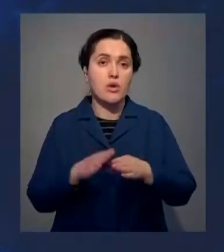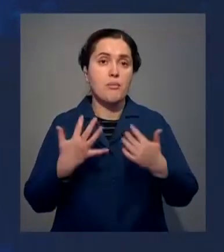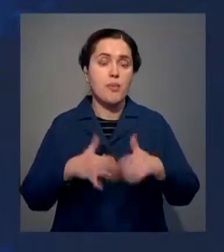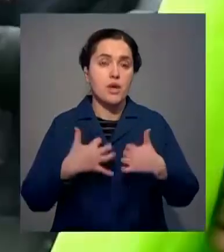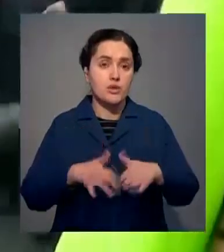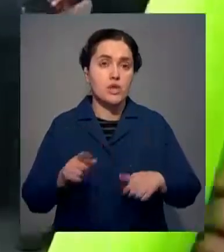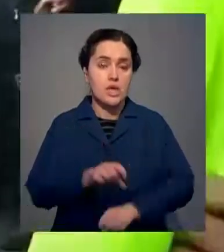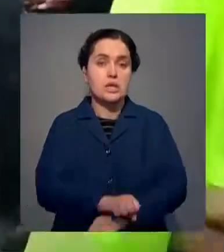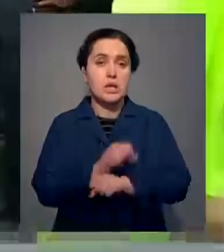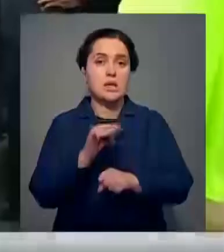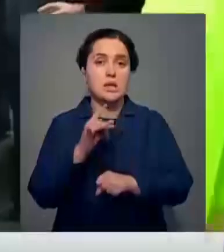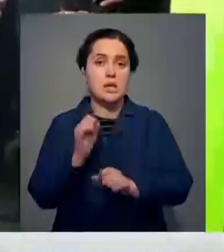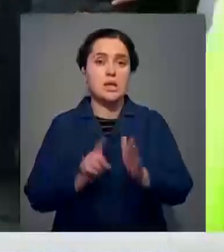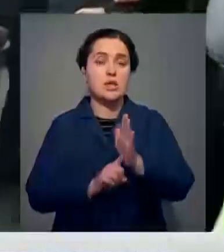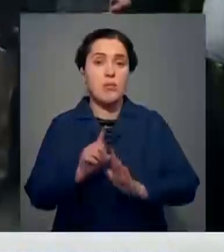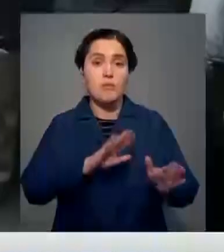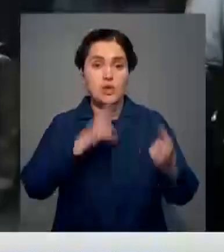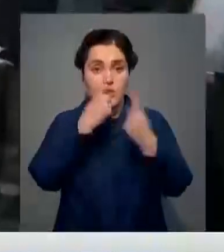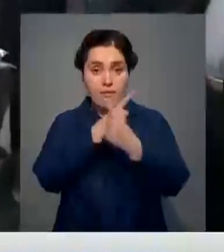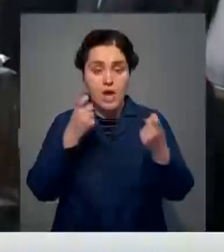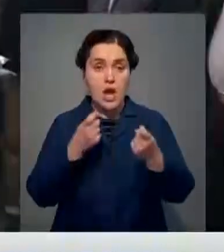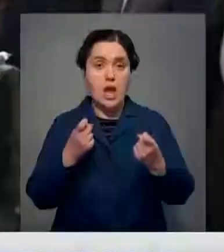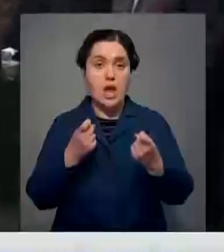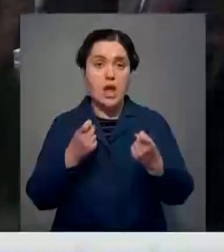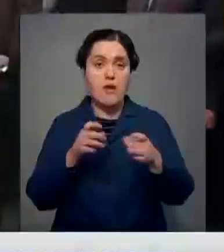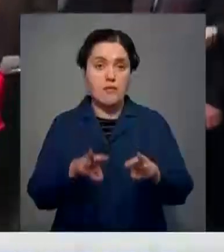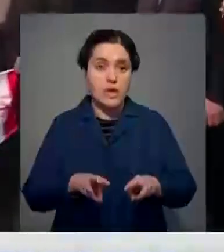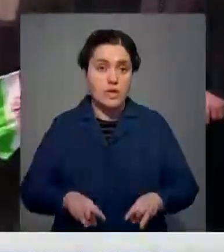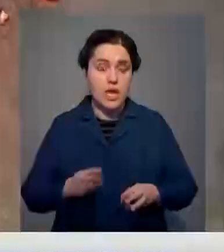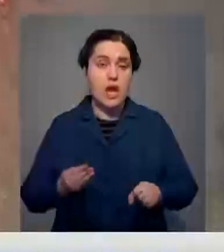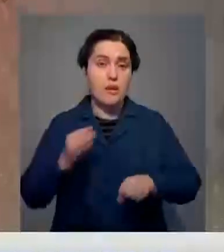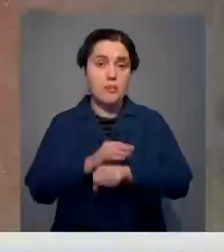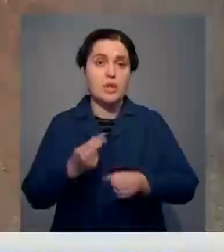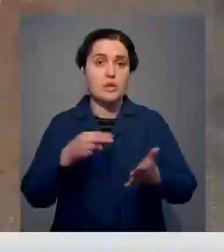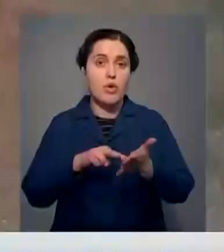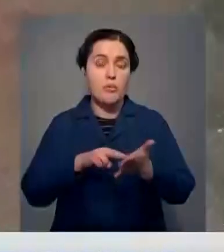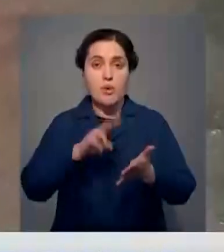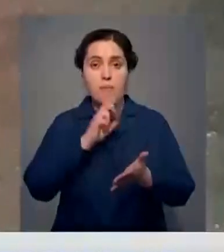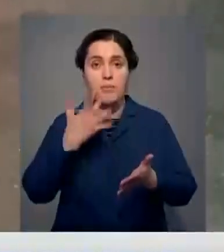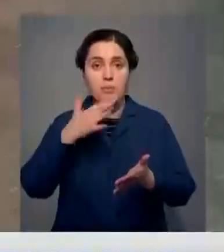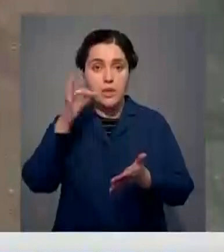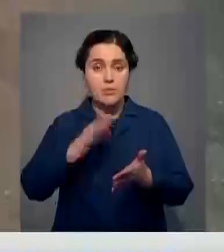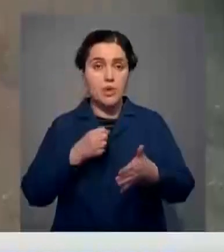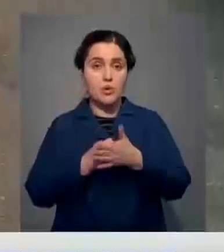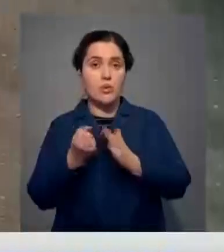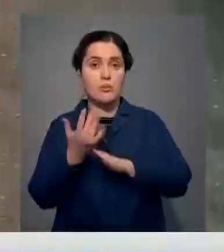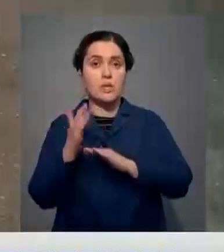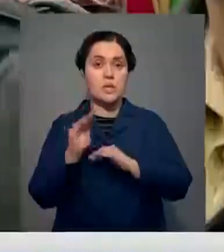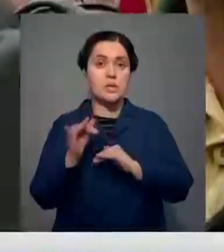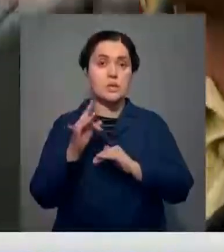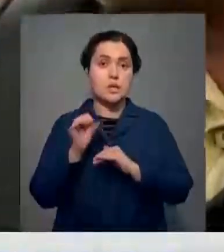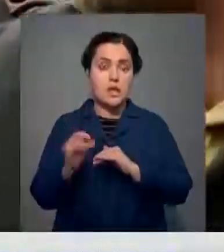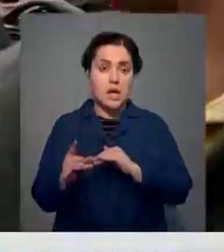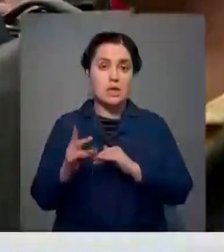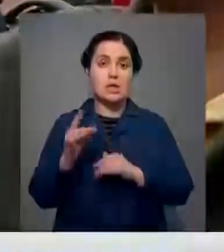подсчетами. Напомню, демонстрации в Иране начались после заявления властей о повышении стоимости бензина на 50% до 15 тысяч иранских реалов